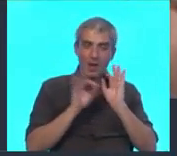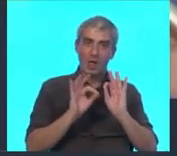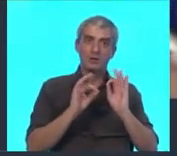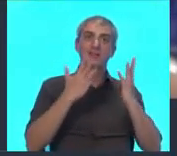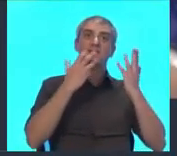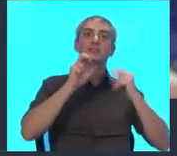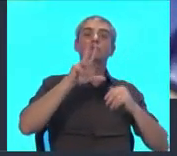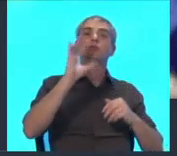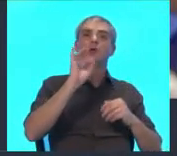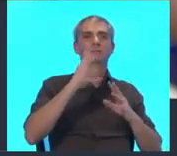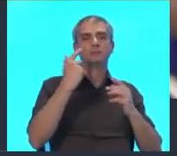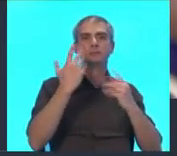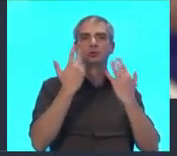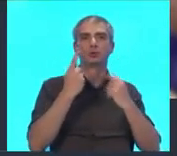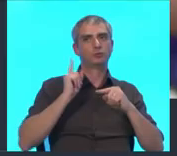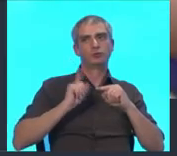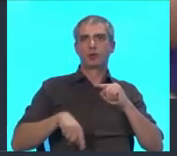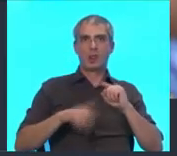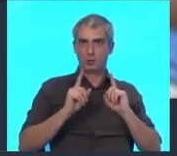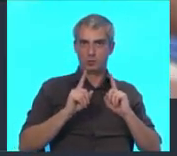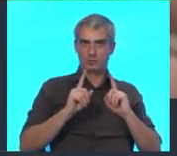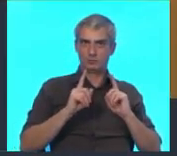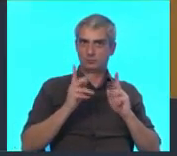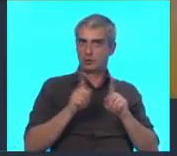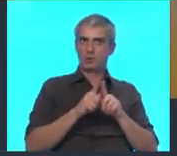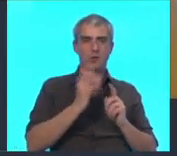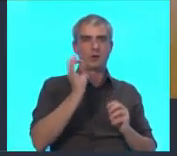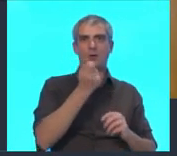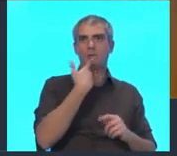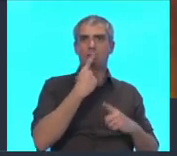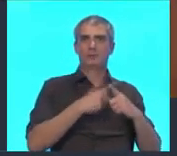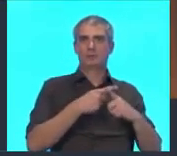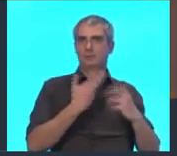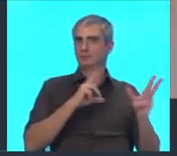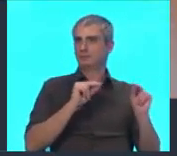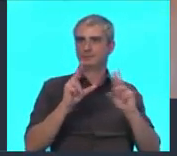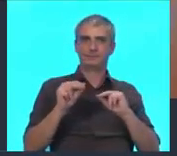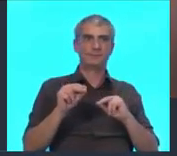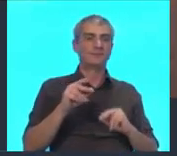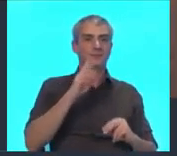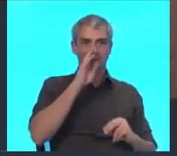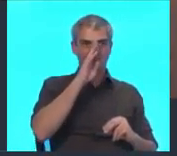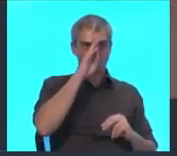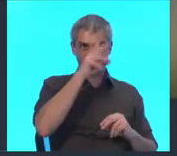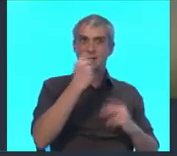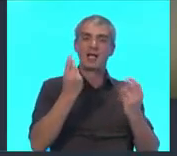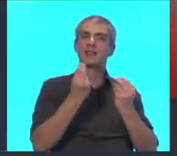ו-93% אם השימוש בה לא היה נכון, ממש כמו אחוז הדיוק בשימוש בגלולה. זה אית אפקטיב פרוונטיב